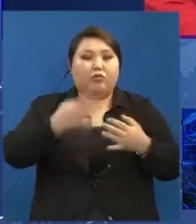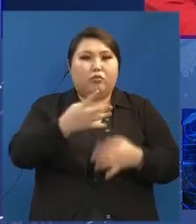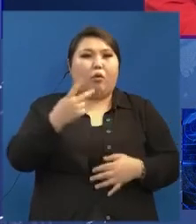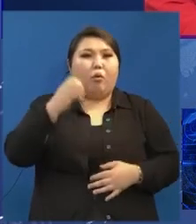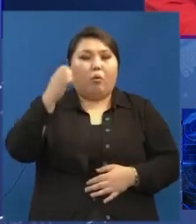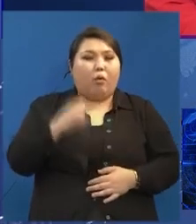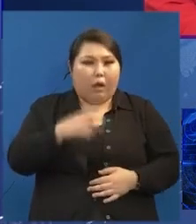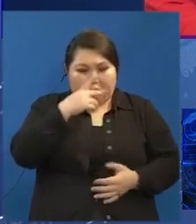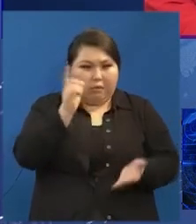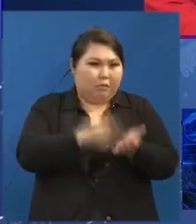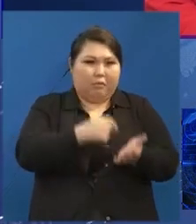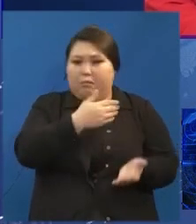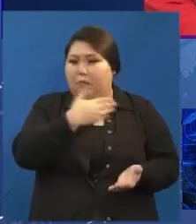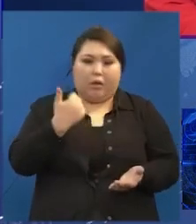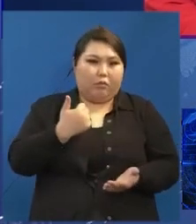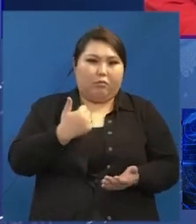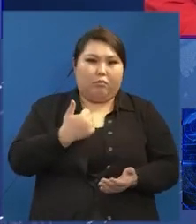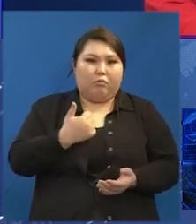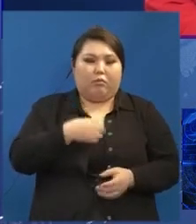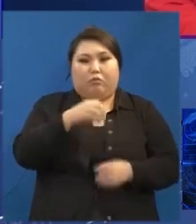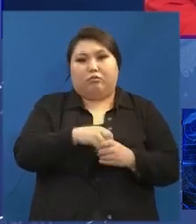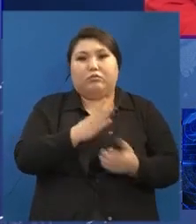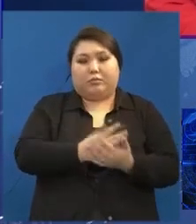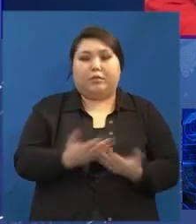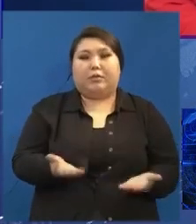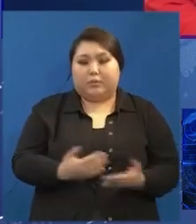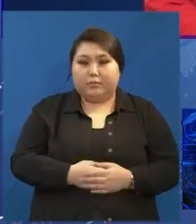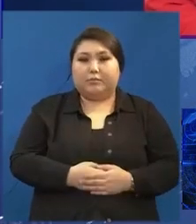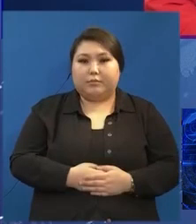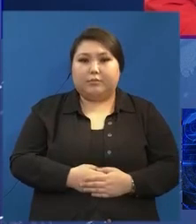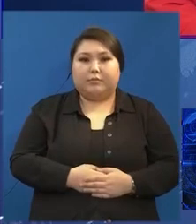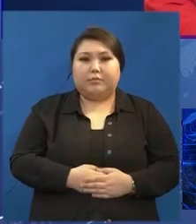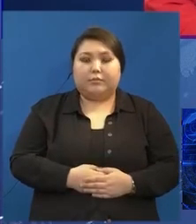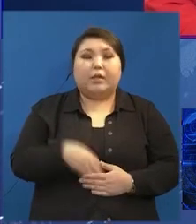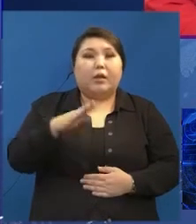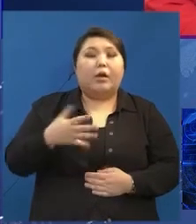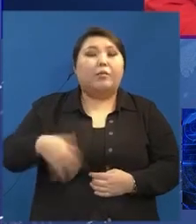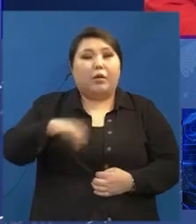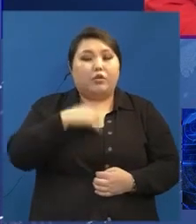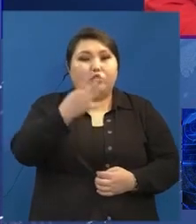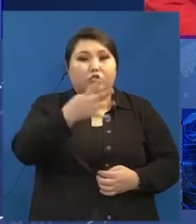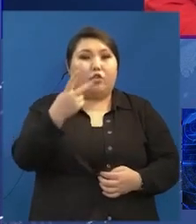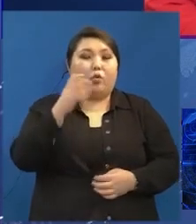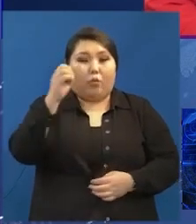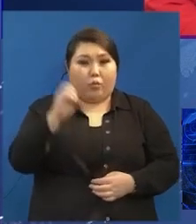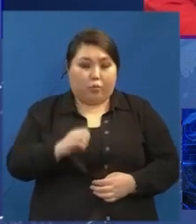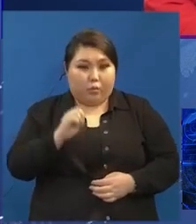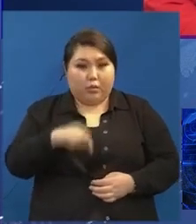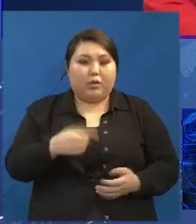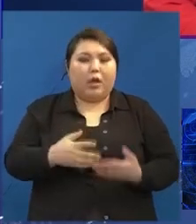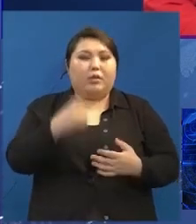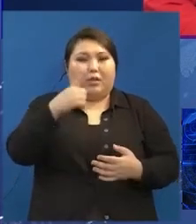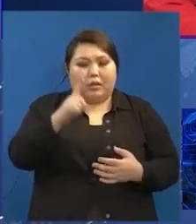42% нь шаардлагагүй баривчлахаа гэд зац одоо судалгаанд байж байгаа. Тэгэхээр бид нар энэ 42%-ийг